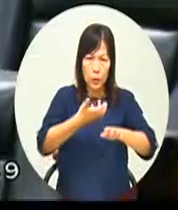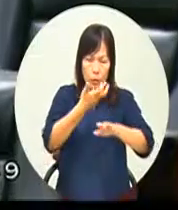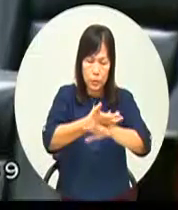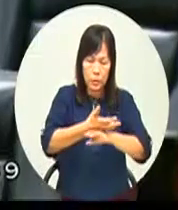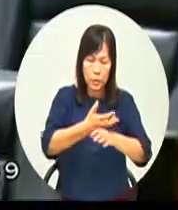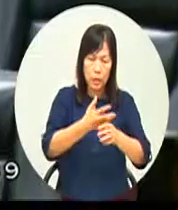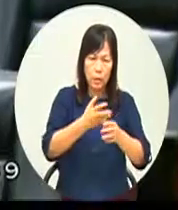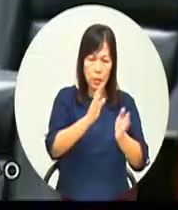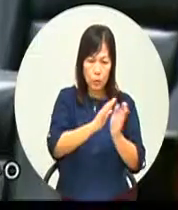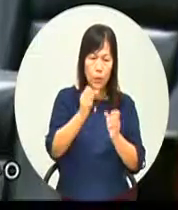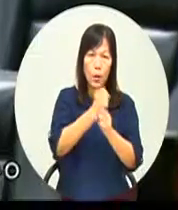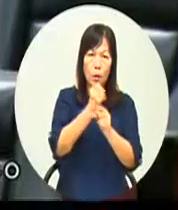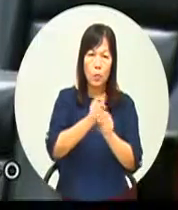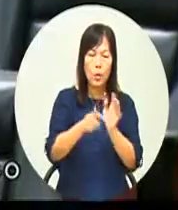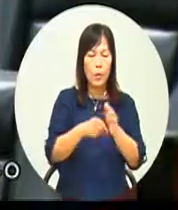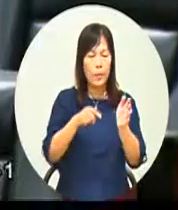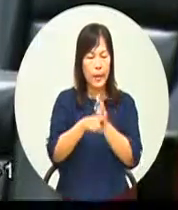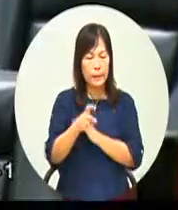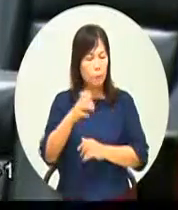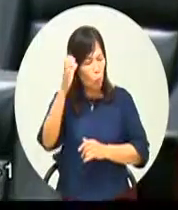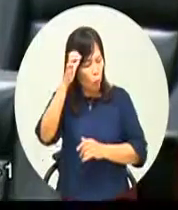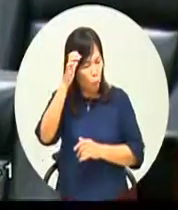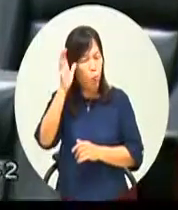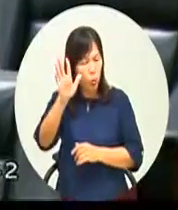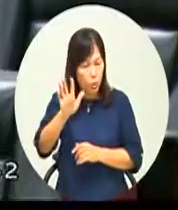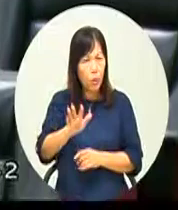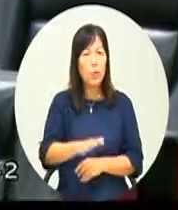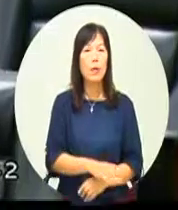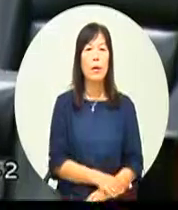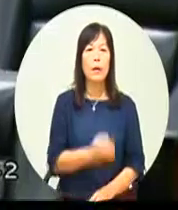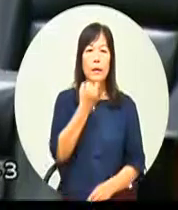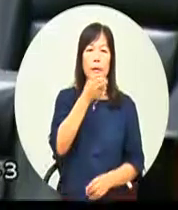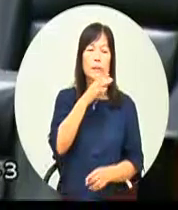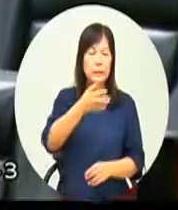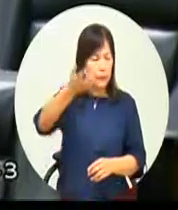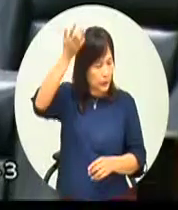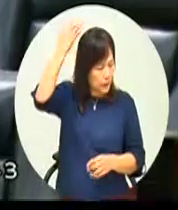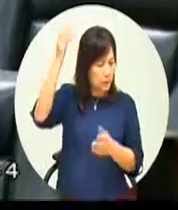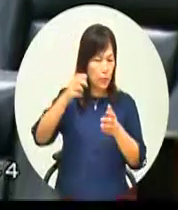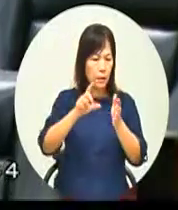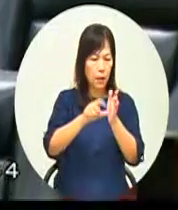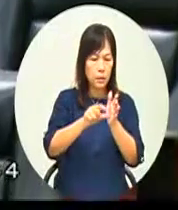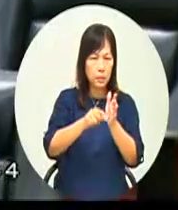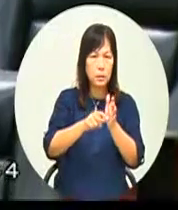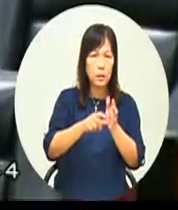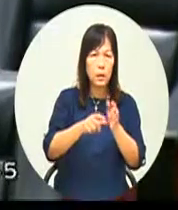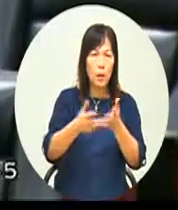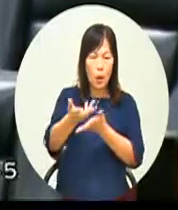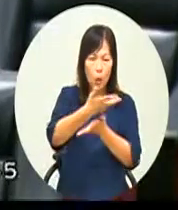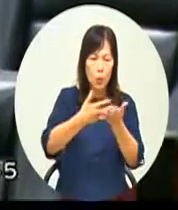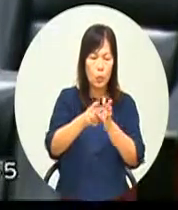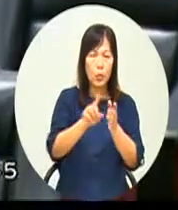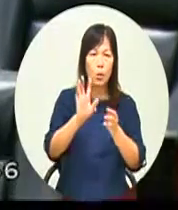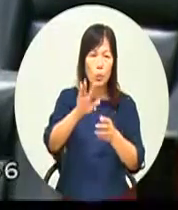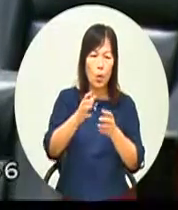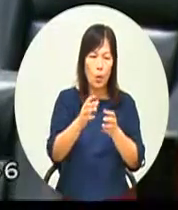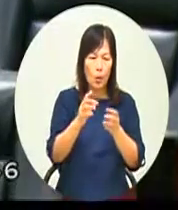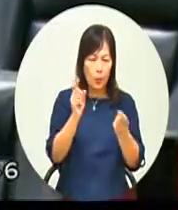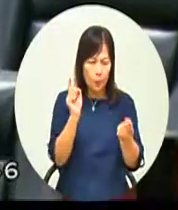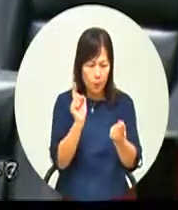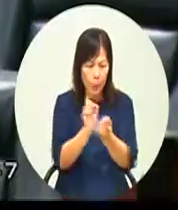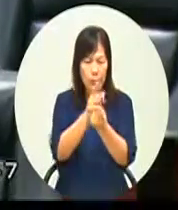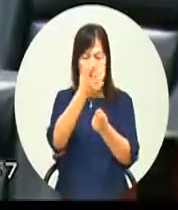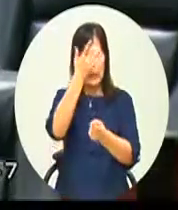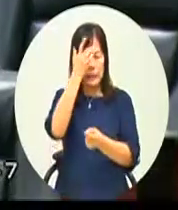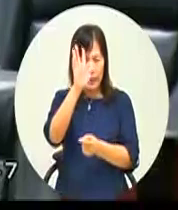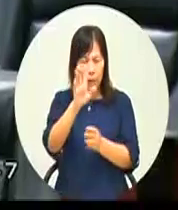作，我们对它是很期待，可是过去这段时间其实我们知道在沟通上是发生了一些的障碍跟困难，可是在